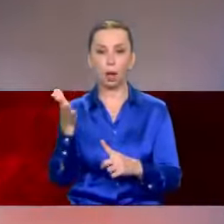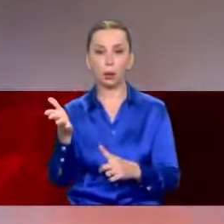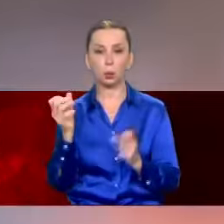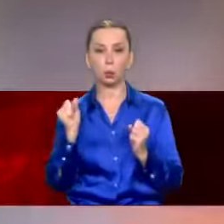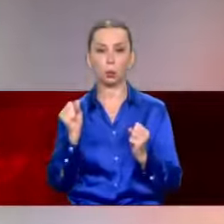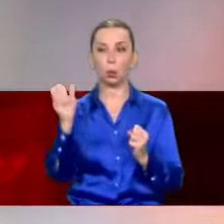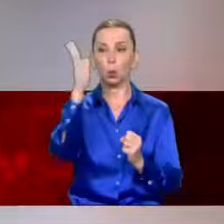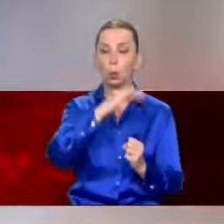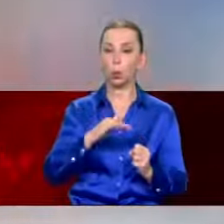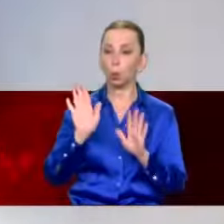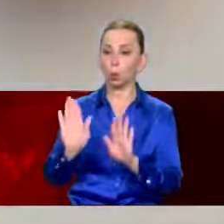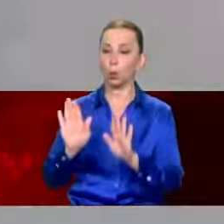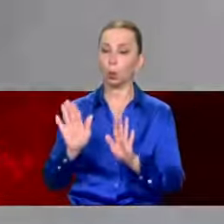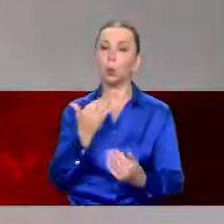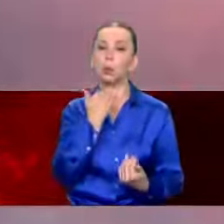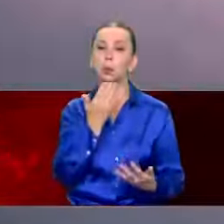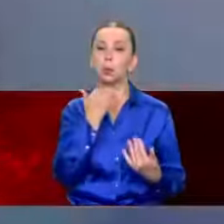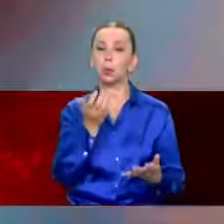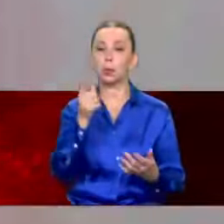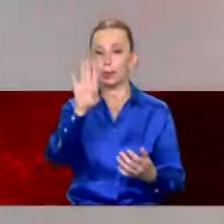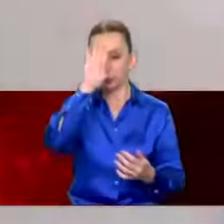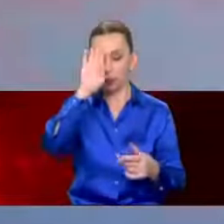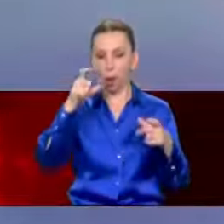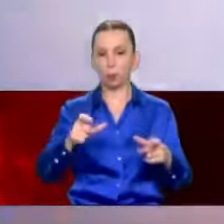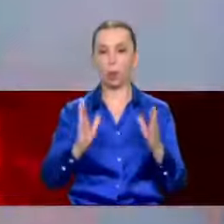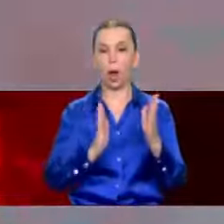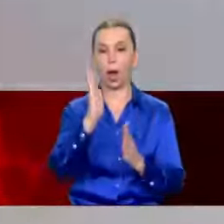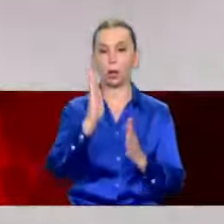Ataşehir'de yaşandı tekmeli, yumruklu, sopalı kavga.